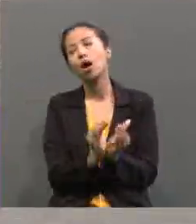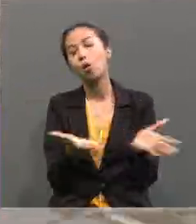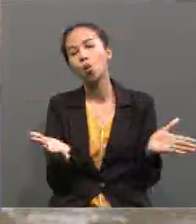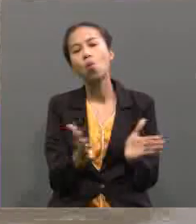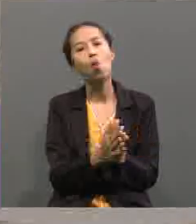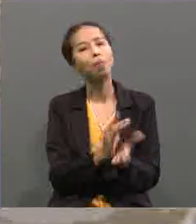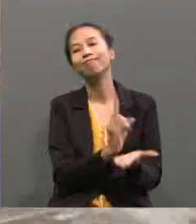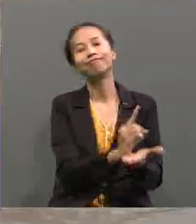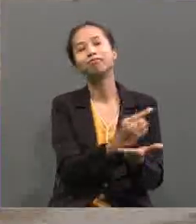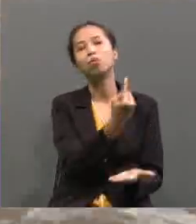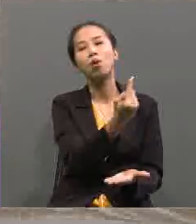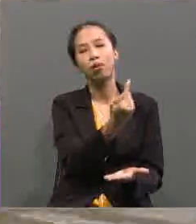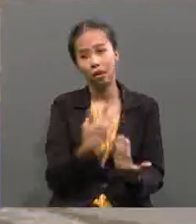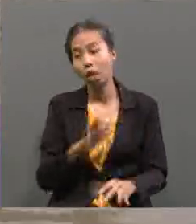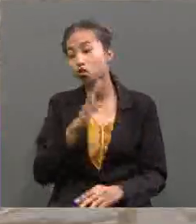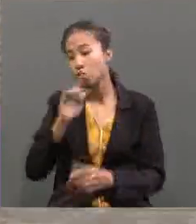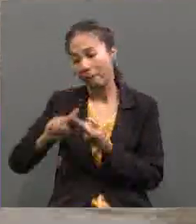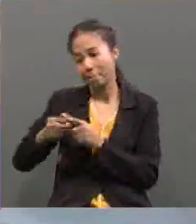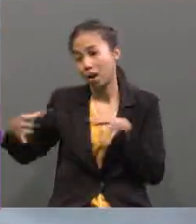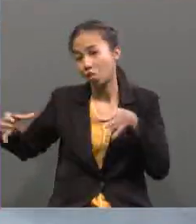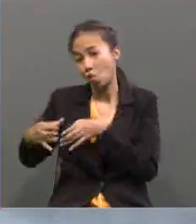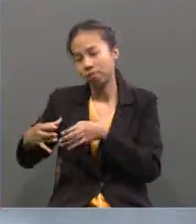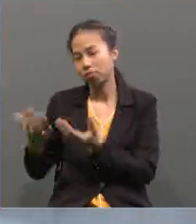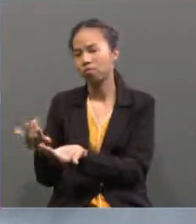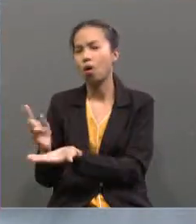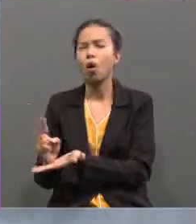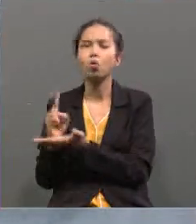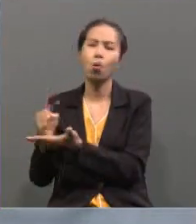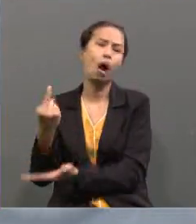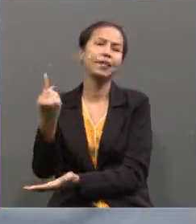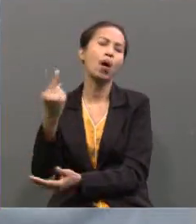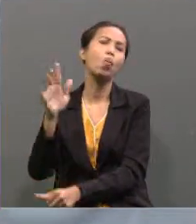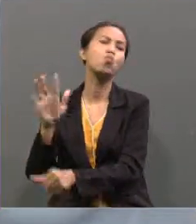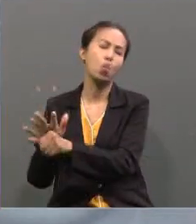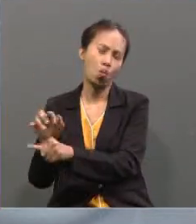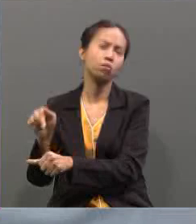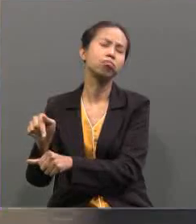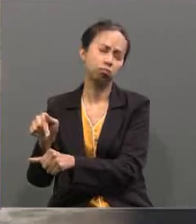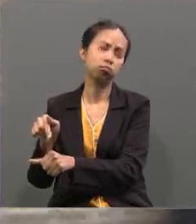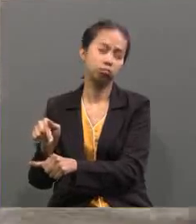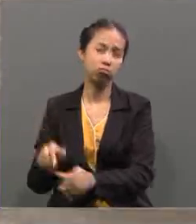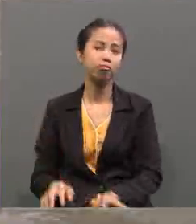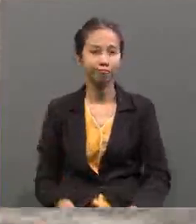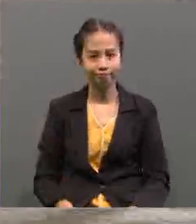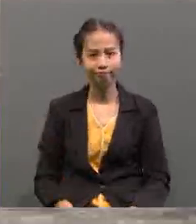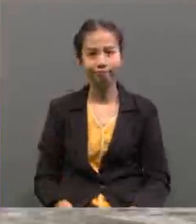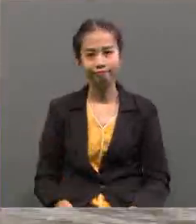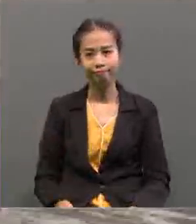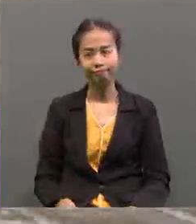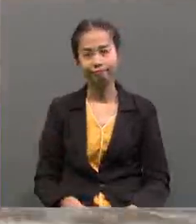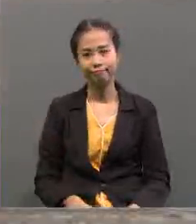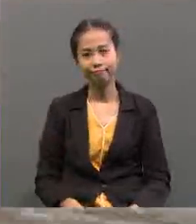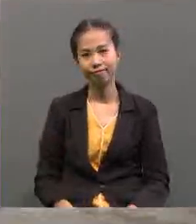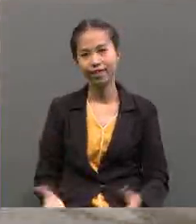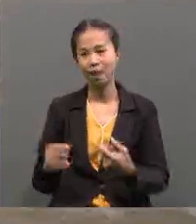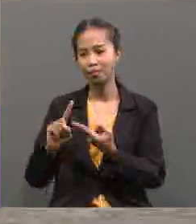กลุ่มก็สามารถที่จะลอยกระทงร่วมกันได้ถ้าไปกันสัก 10คน 5คนขอกระทงเพียงแค่ 1ใบเท่านั้นนะคะอืเอา